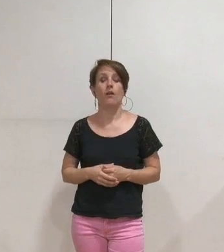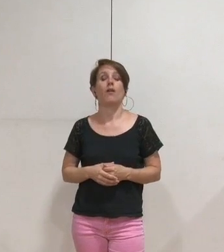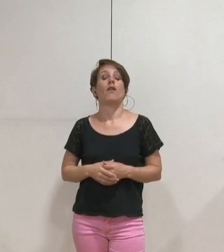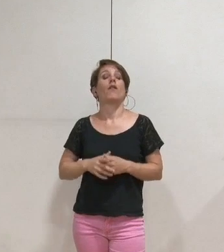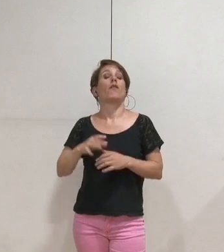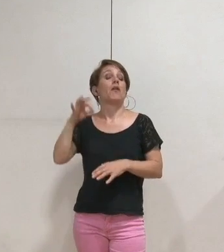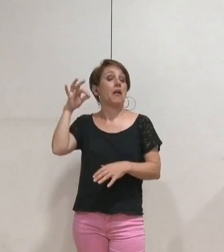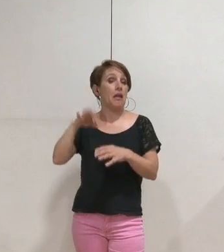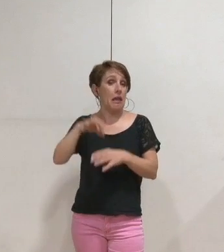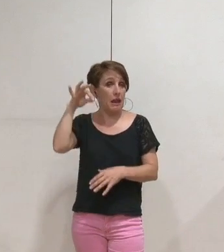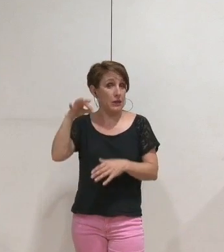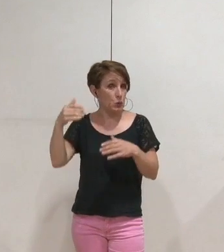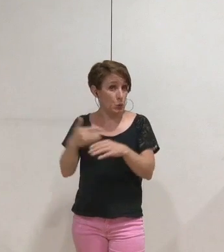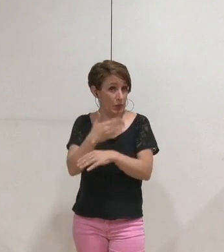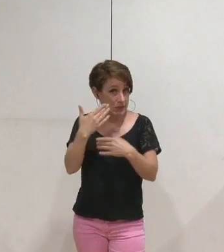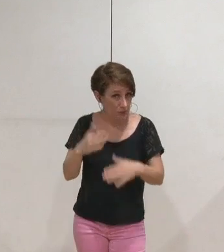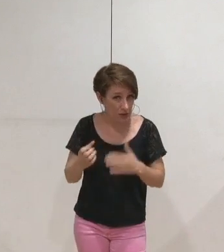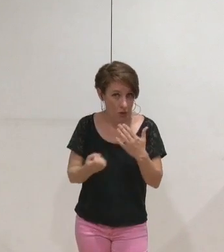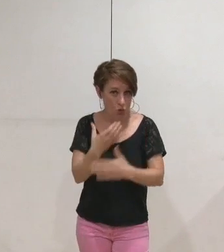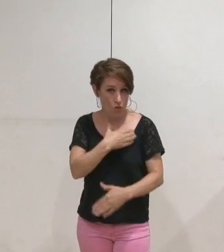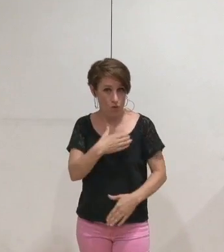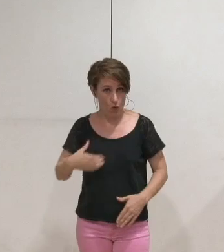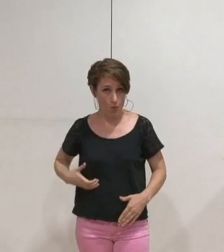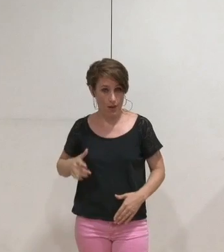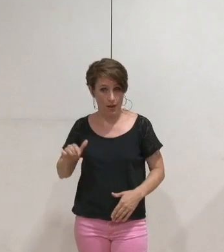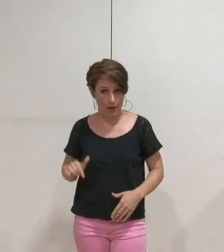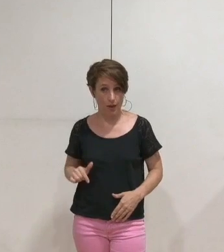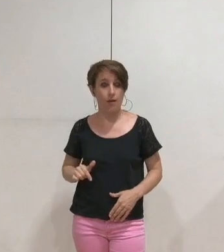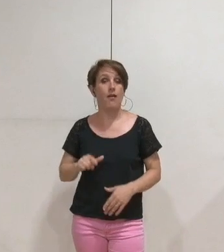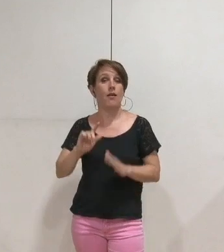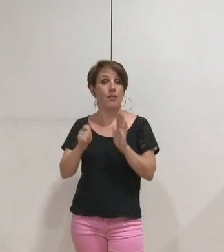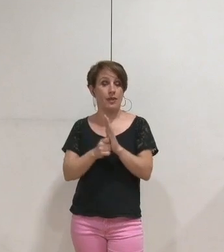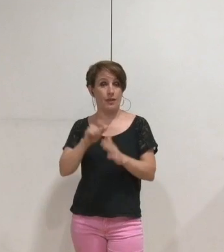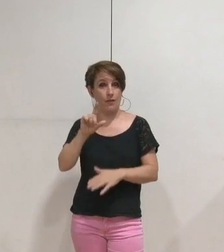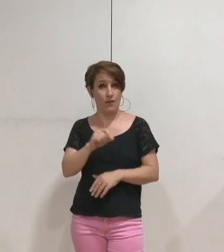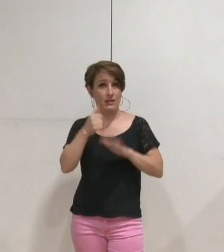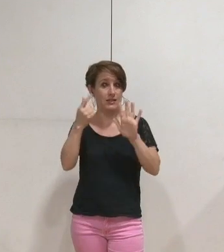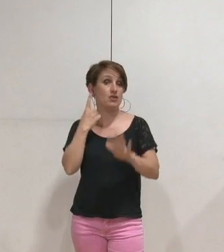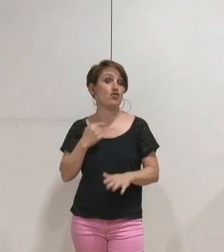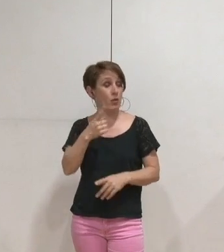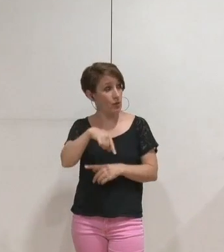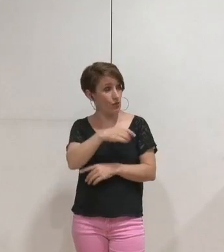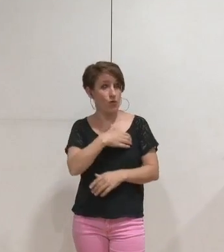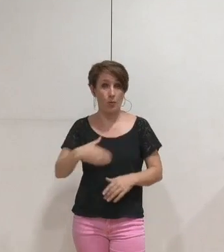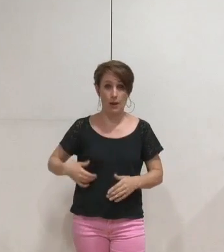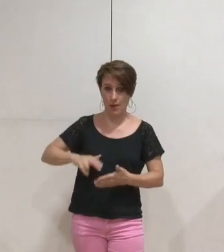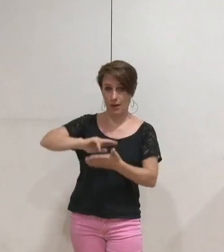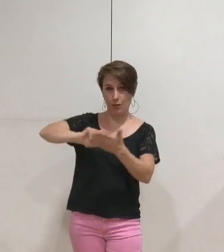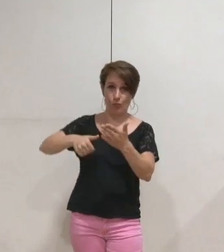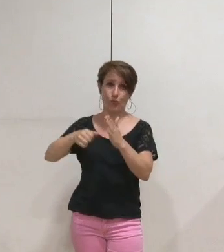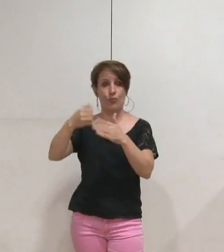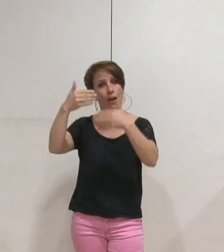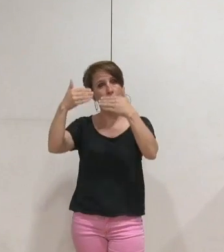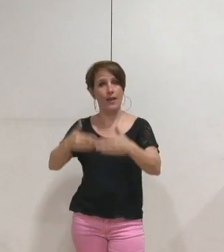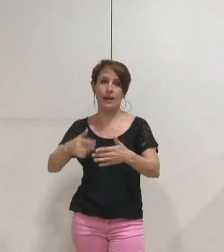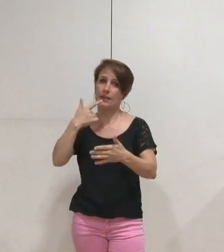sont annulés le 26 juin par un arrêté du maire ou signé des des adjointsou par des arrêtés signés du maire